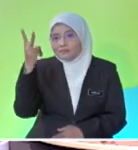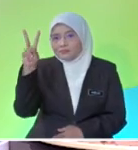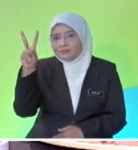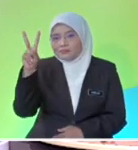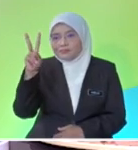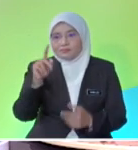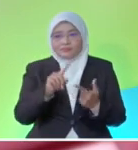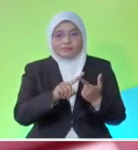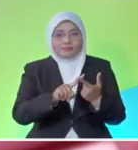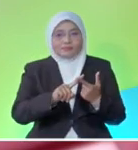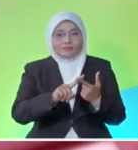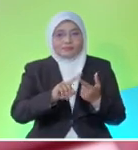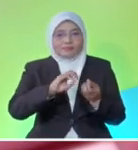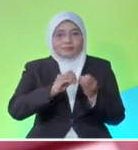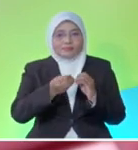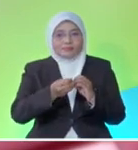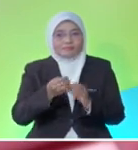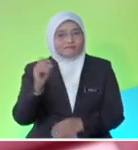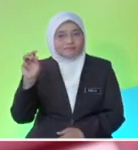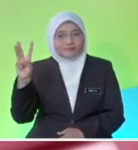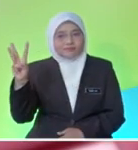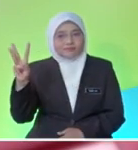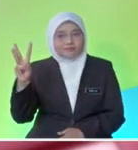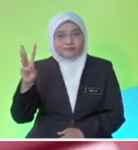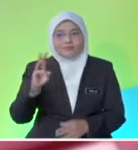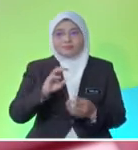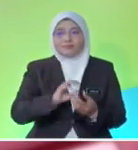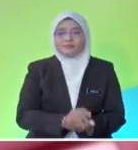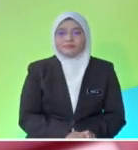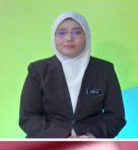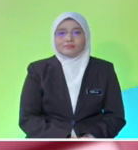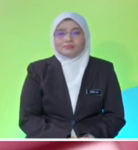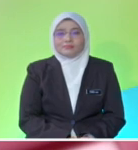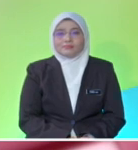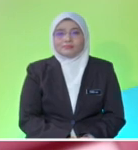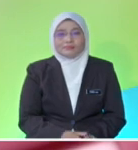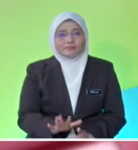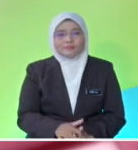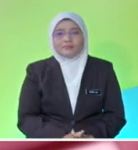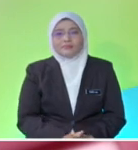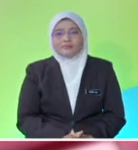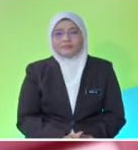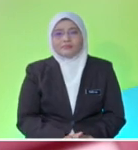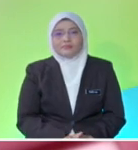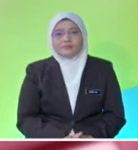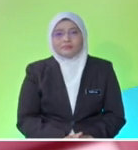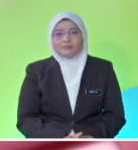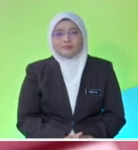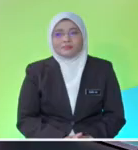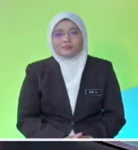6. Dan 10, 11 di antara 9 dan 12. Betul ya? Okey, 12 dan 6. Ya, betul.